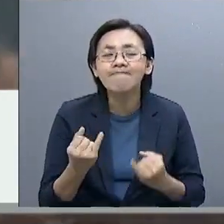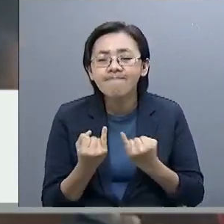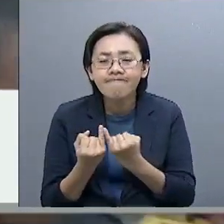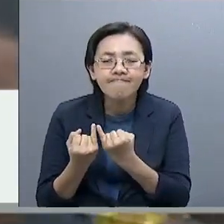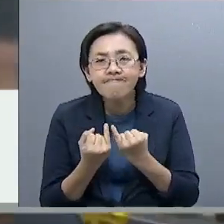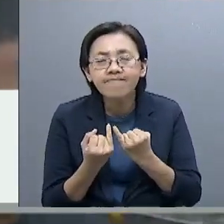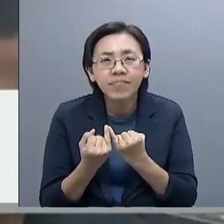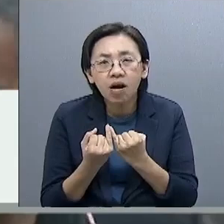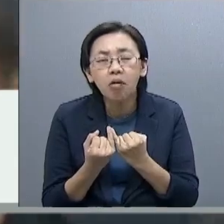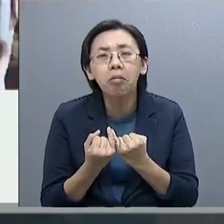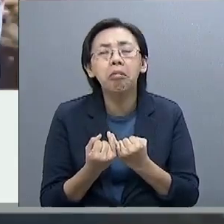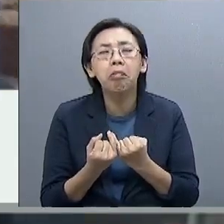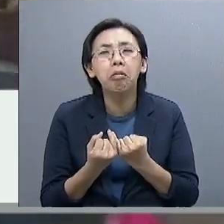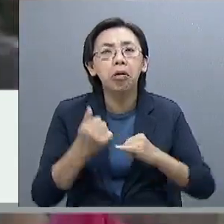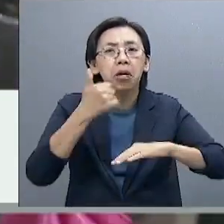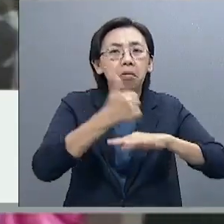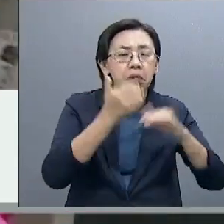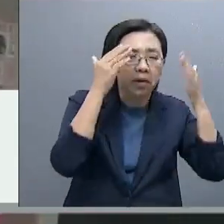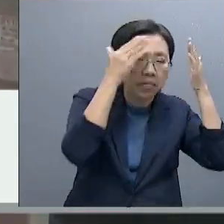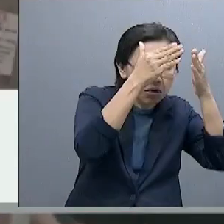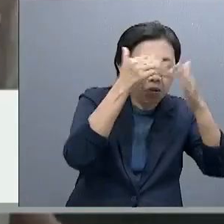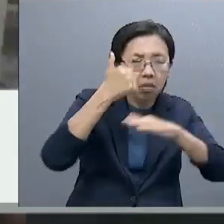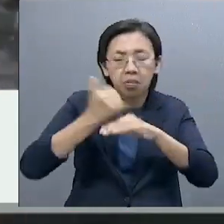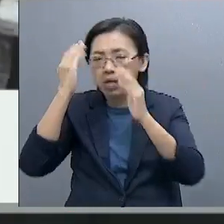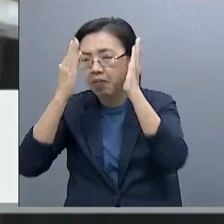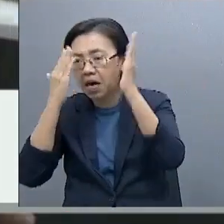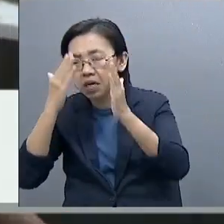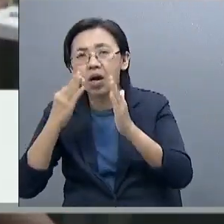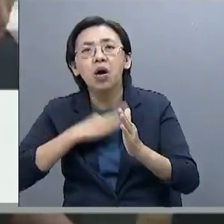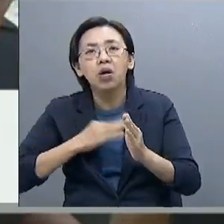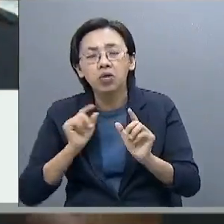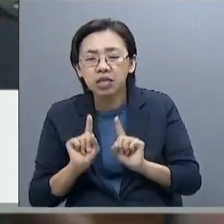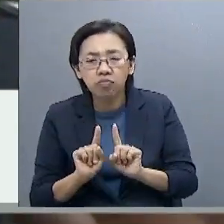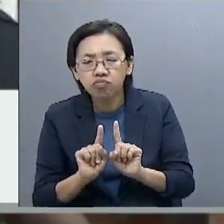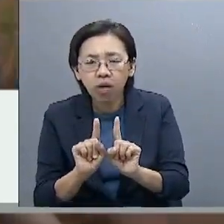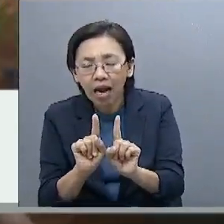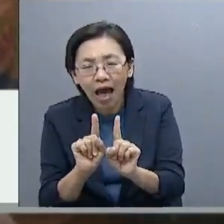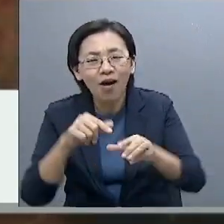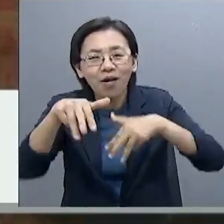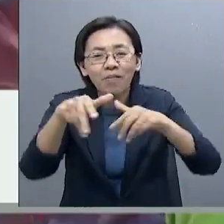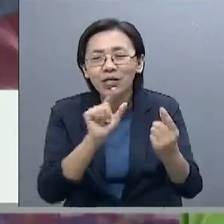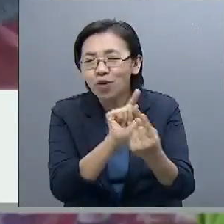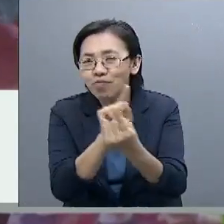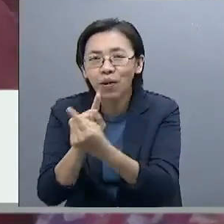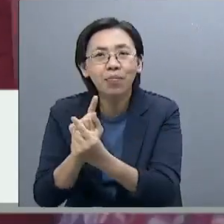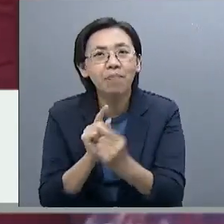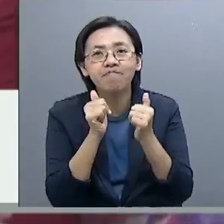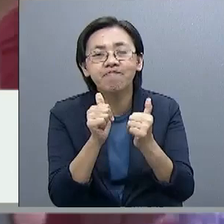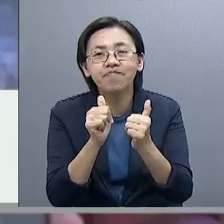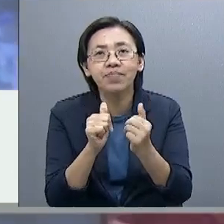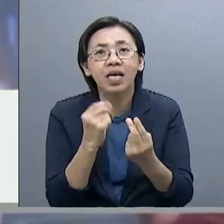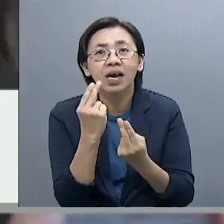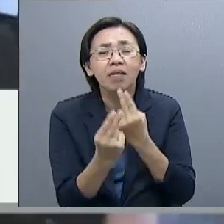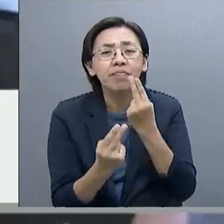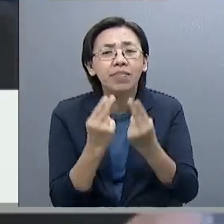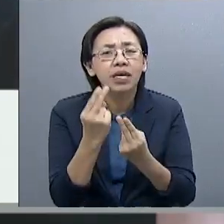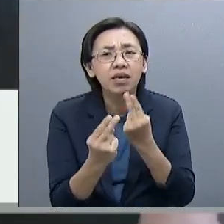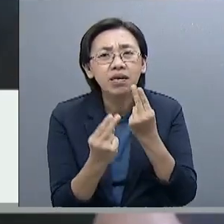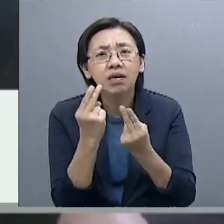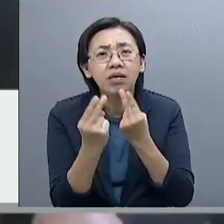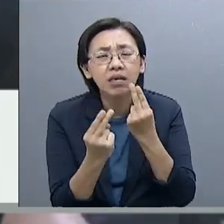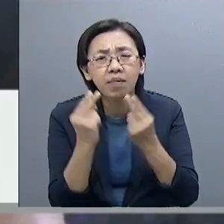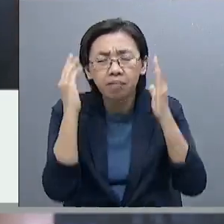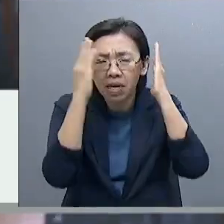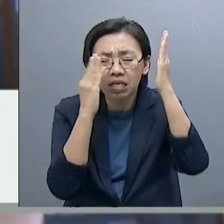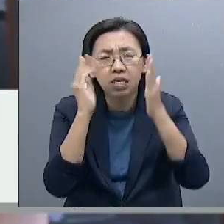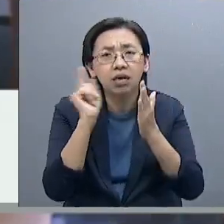ก็ทำให้ผู้นำจากทั้งสองประเทศเนี่ยรู้สึกว่าใกล้ชิดกับประชาชนมากขึ้นประเด็นหลักของการเยือนในครั้งนี้นะคะเป็นการเข้